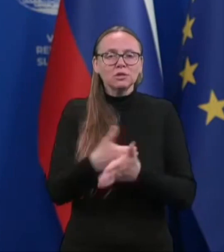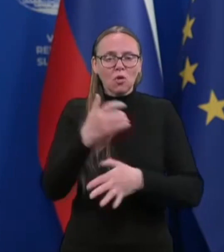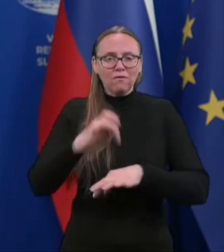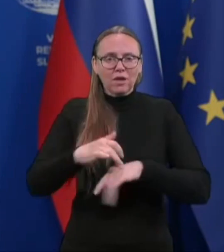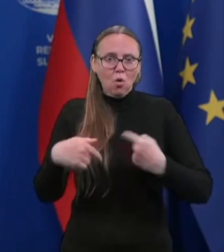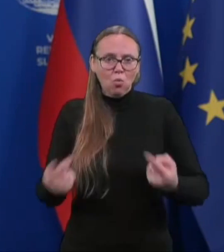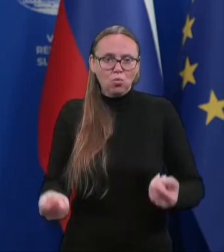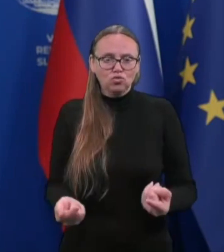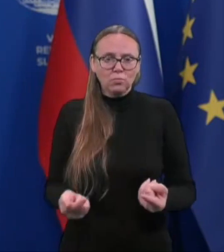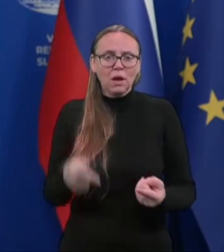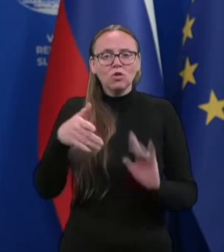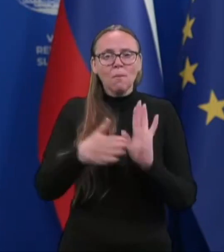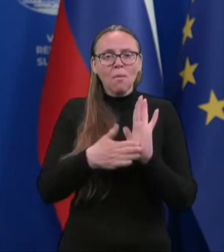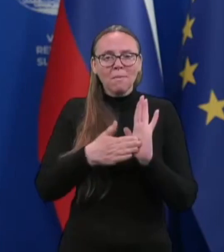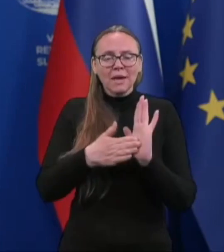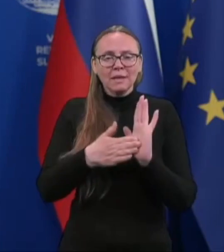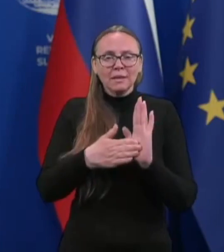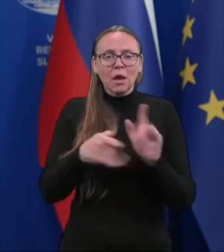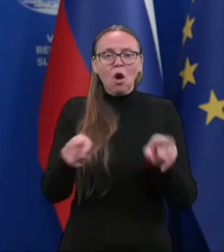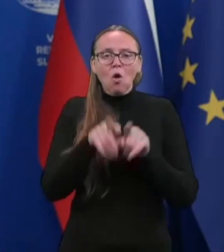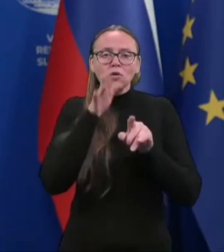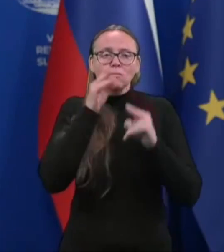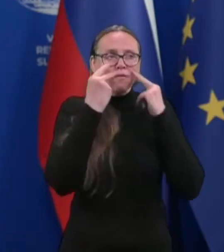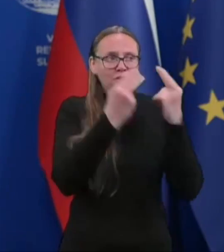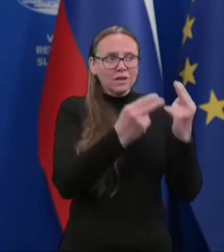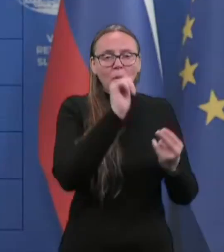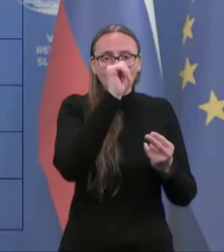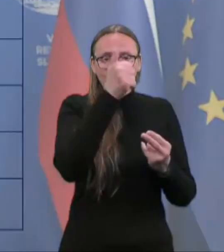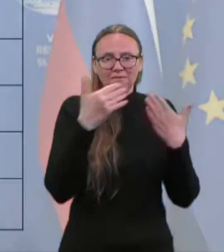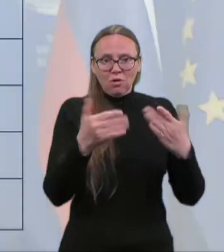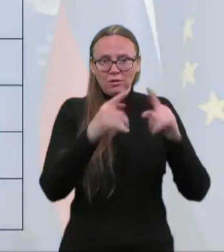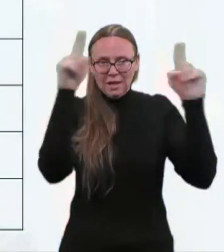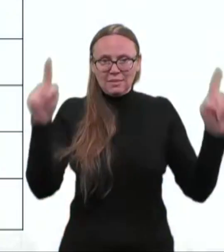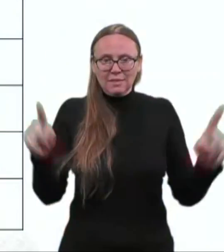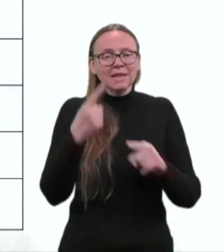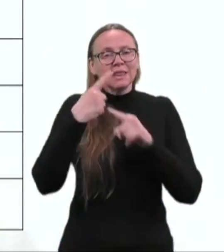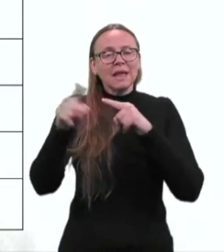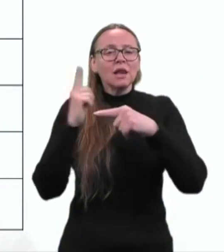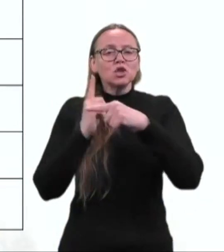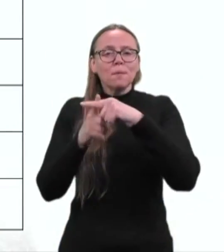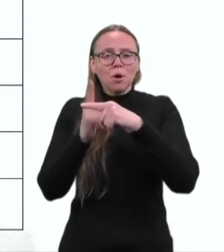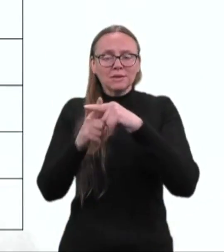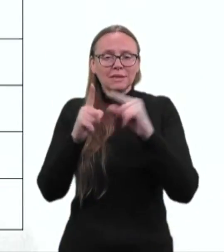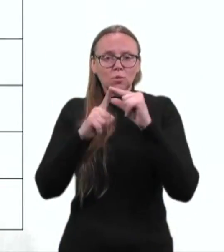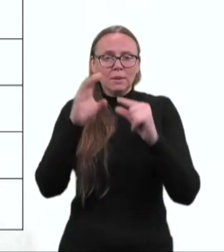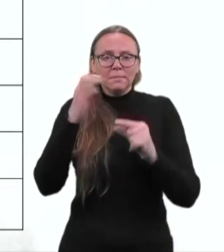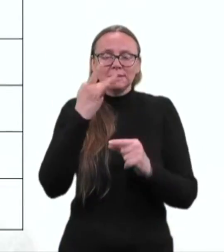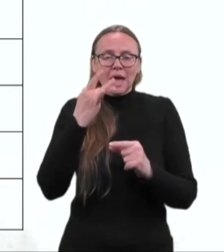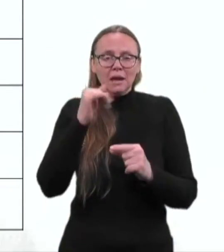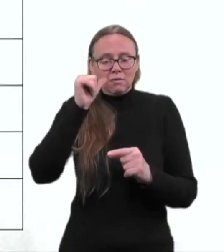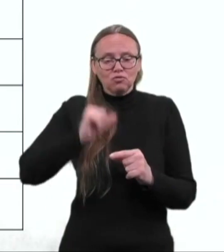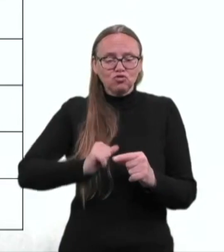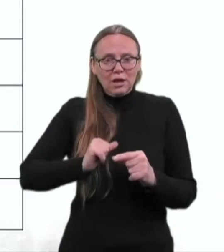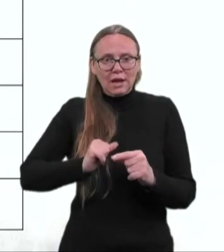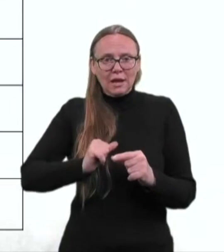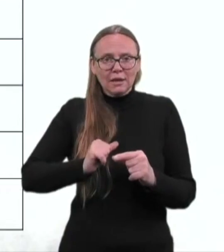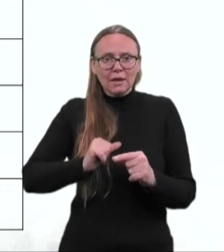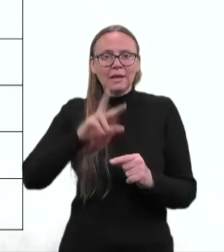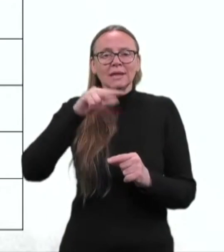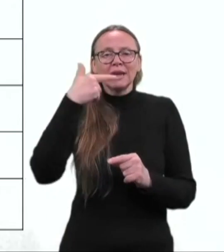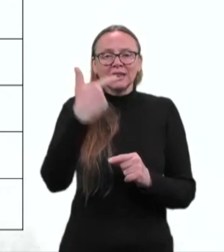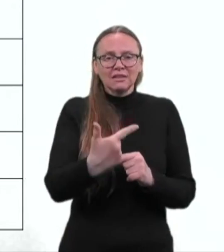okužb. To pomeni, kot bo vidno iz prve današnje tabele, da je delež pozitivnih PCR testov včeraj znašal